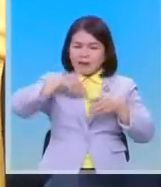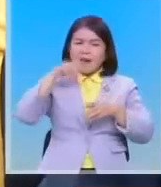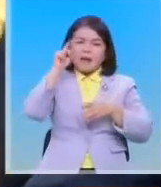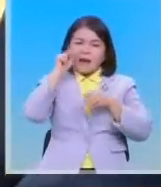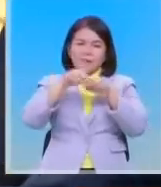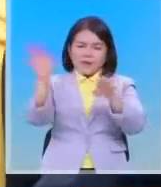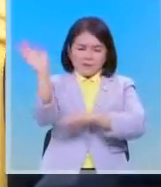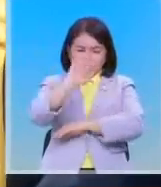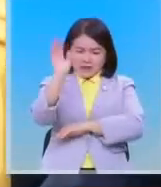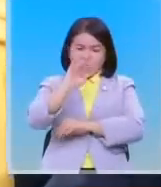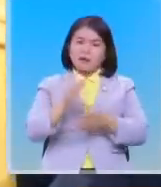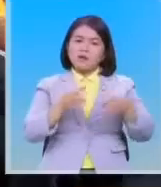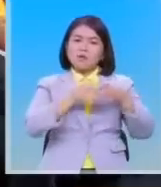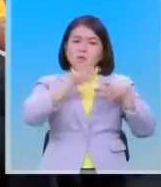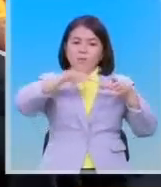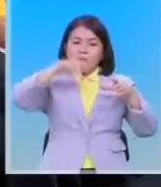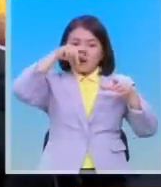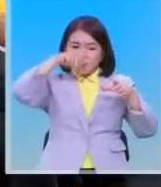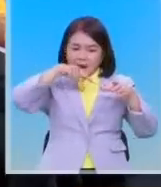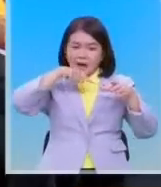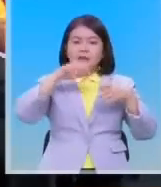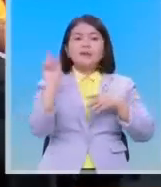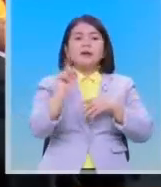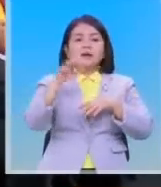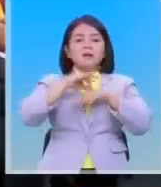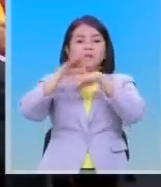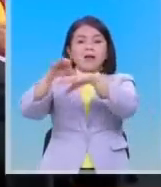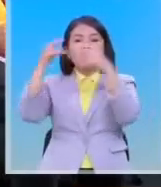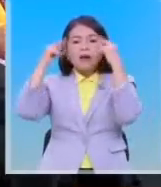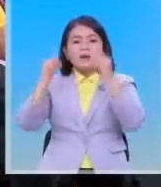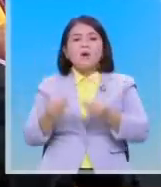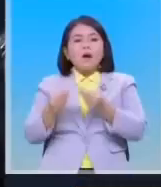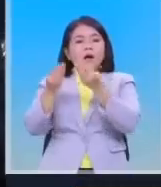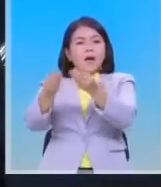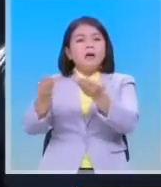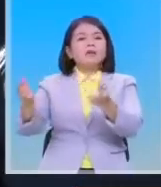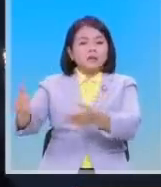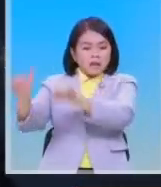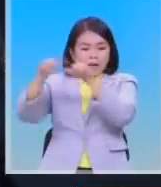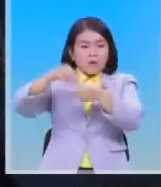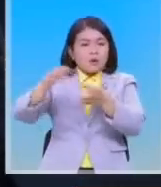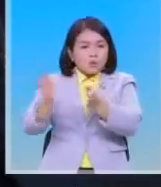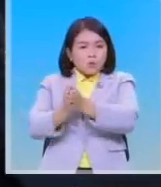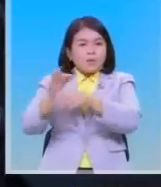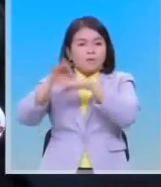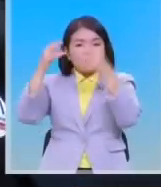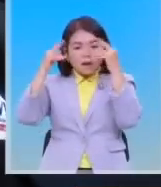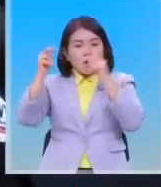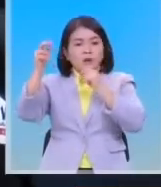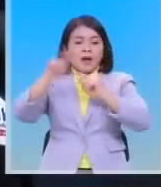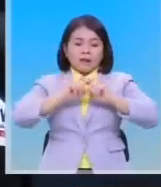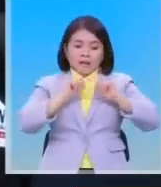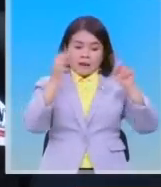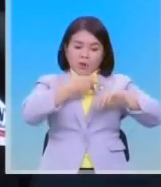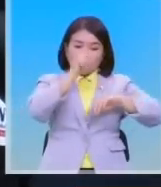เนื่องจากทางพรรคเพื่อไทยนะยอมยกเก้าอี้นายกให้พรรคร่วมไปแล้วจำเป็นที่จะต้องขอเก้าอี้ประธานสภา